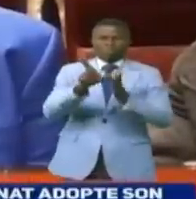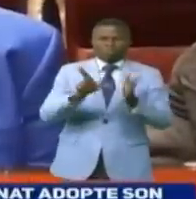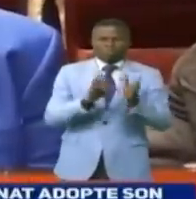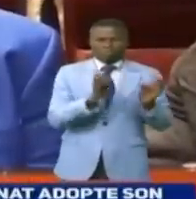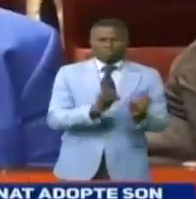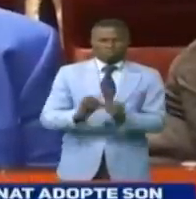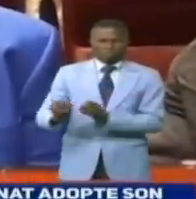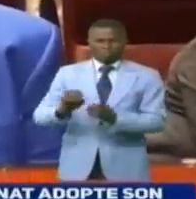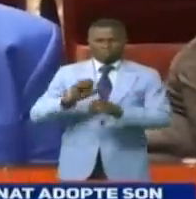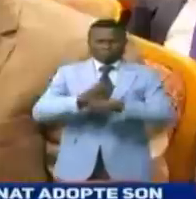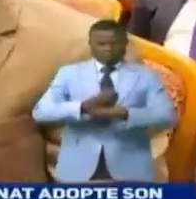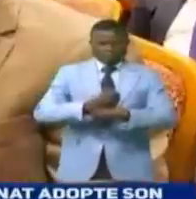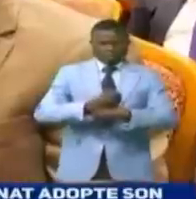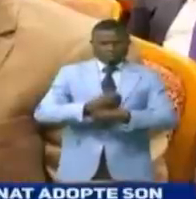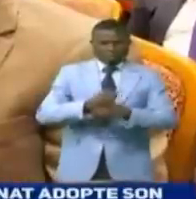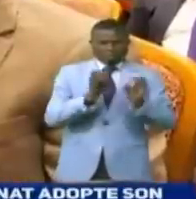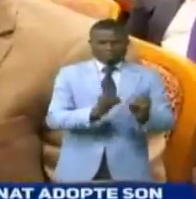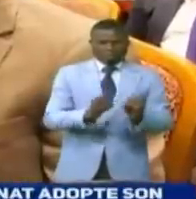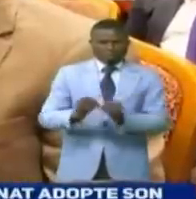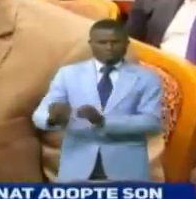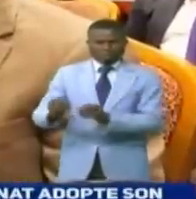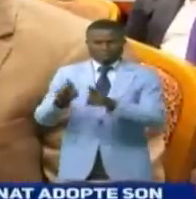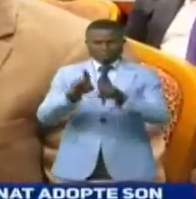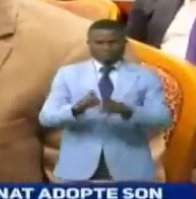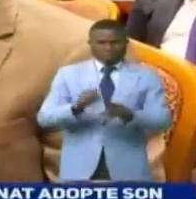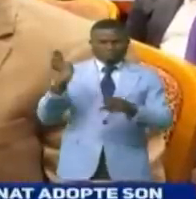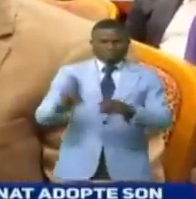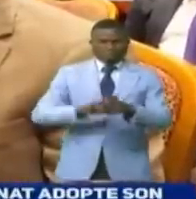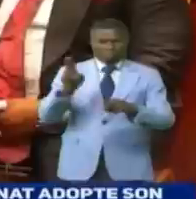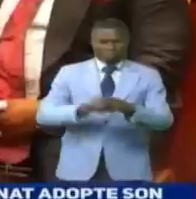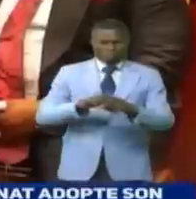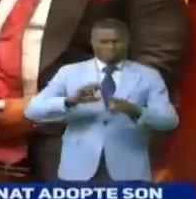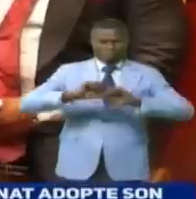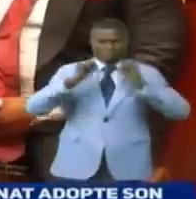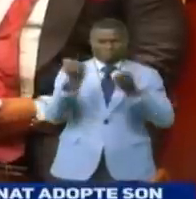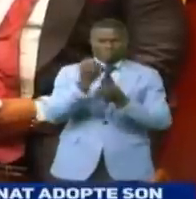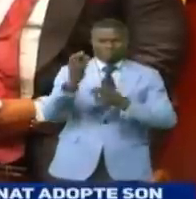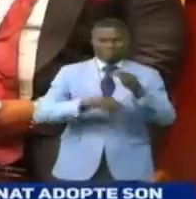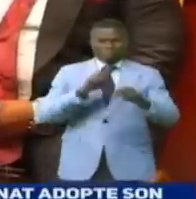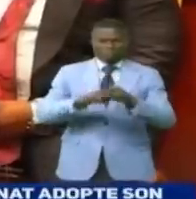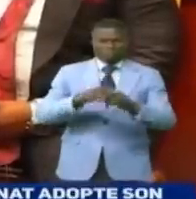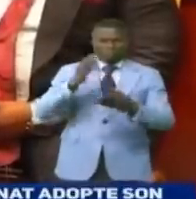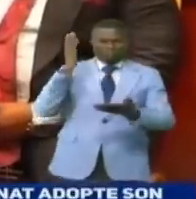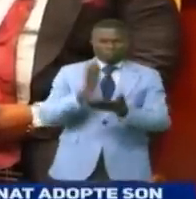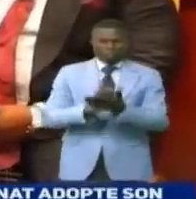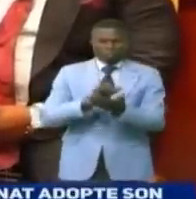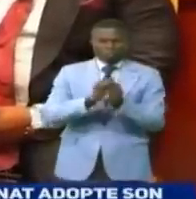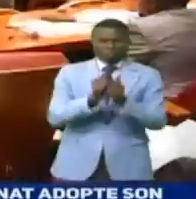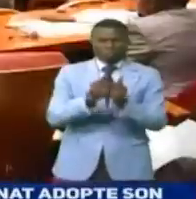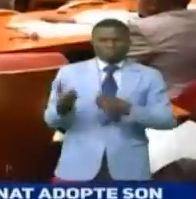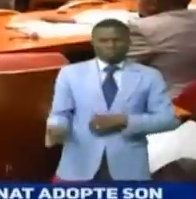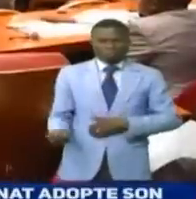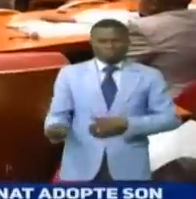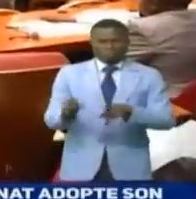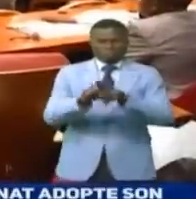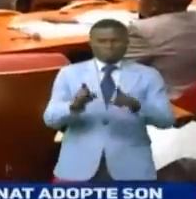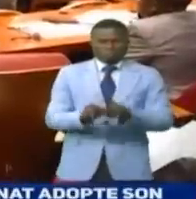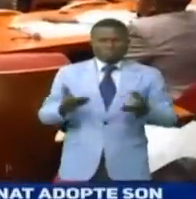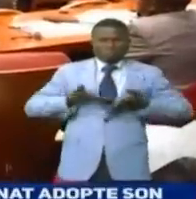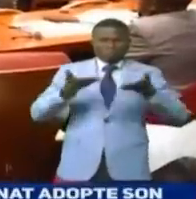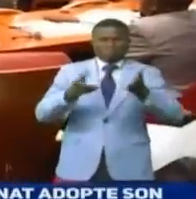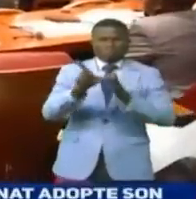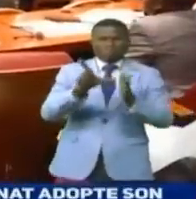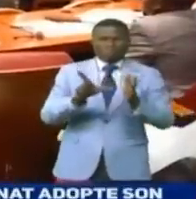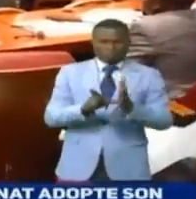organique portant création, organisation et fonctionnement de l'Agence nationale de lutte contre la corruption, ainsi que la proposition de